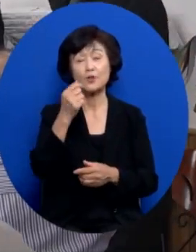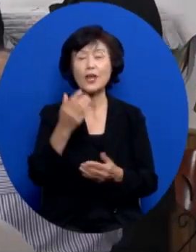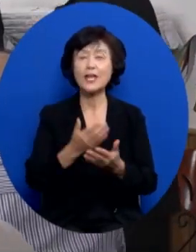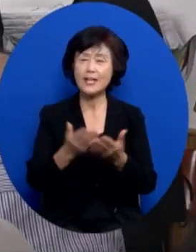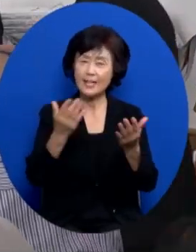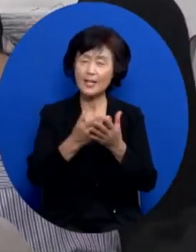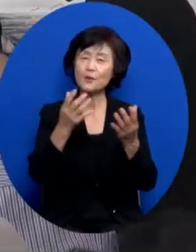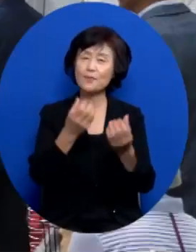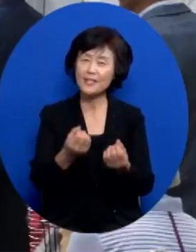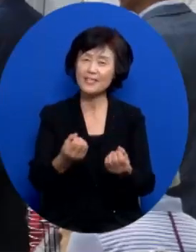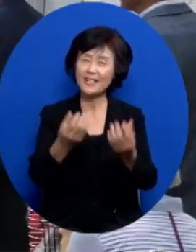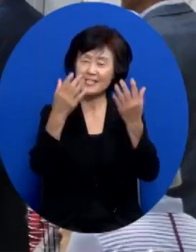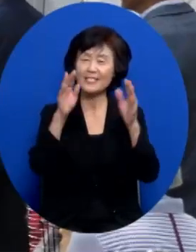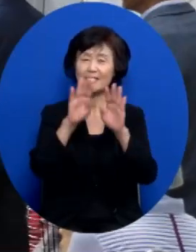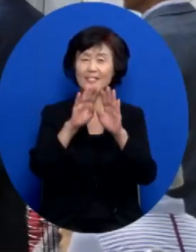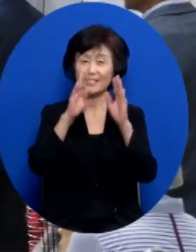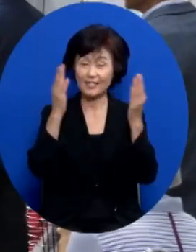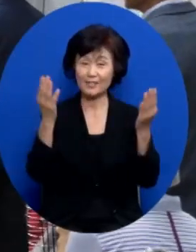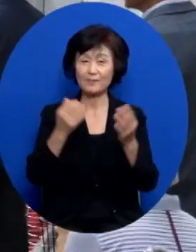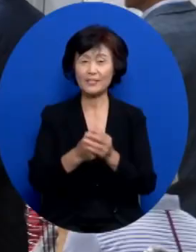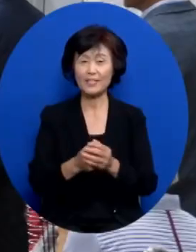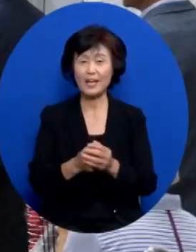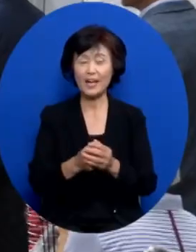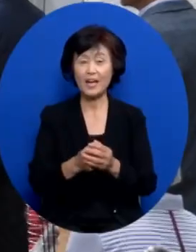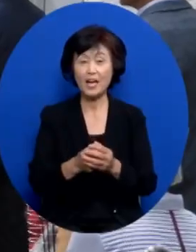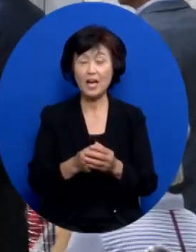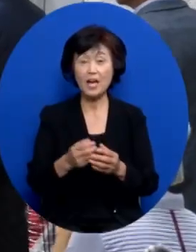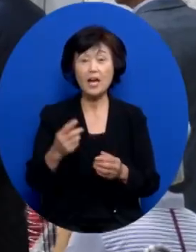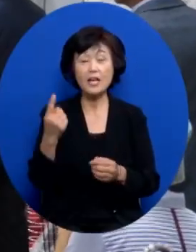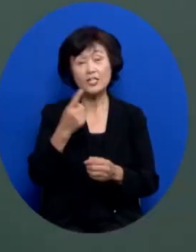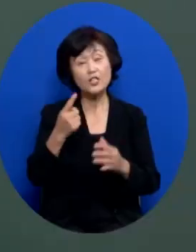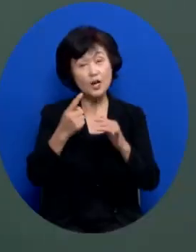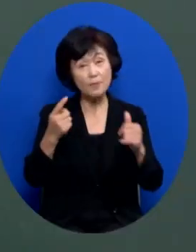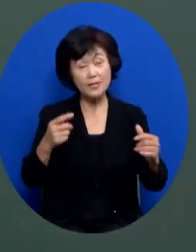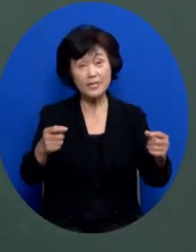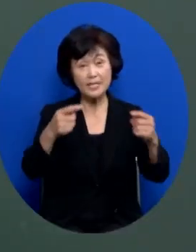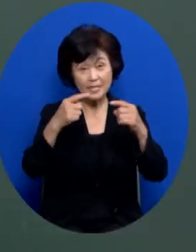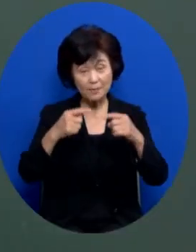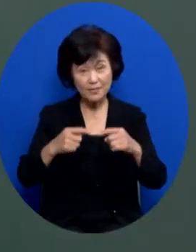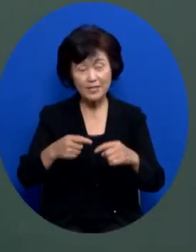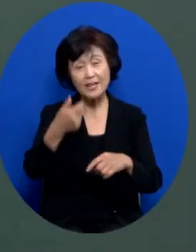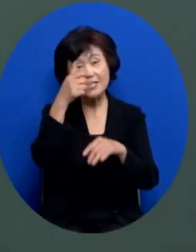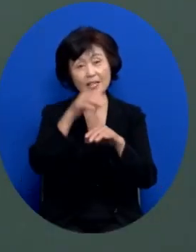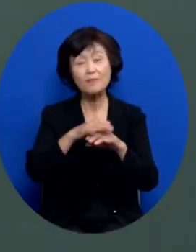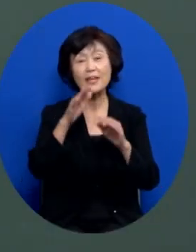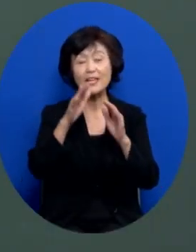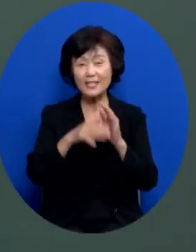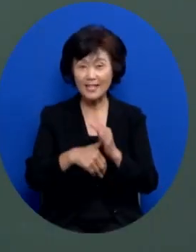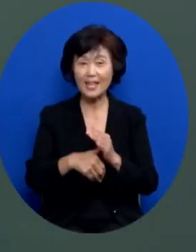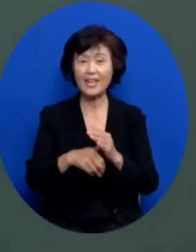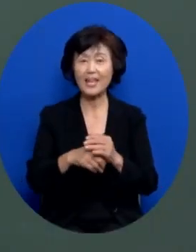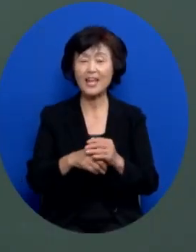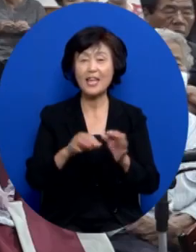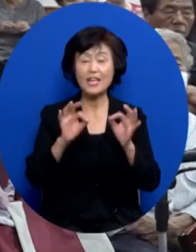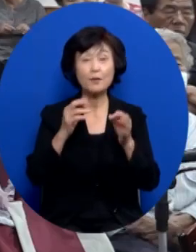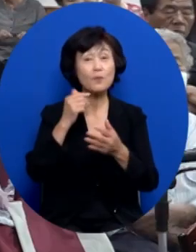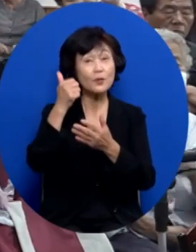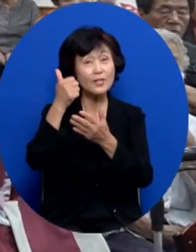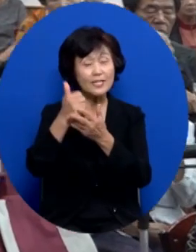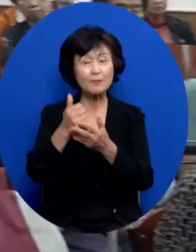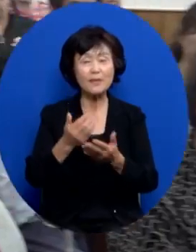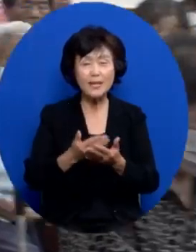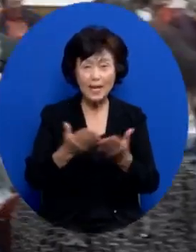열었습니다 지역인사와 주민 천여명이 참석한 가운데 드려진 개회 예배에는 내당교회 김형준 목사가